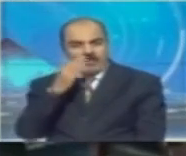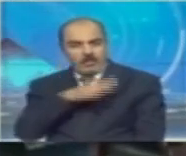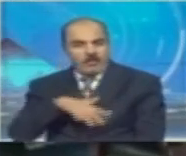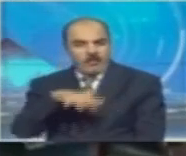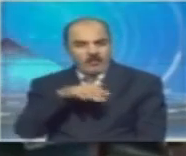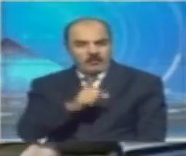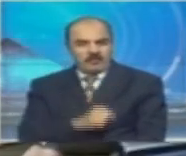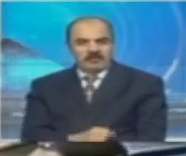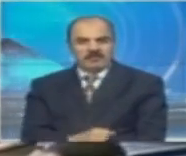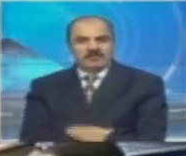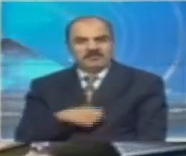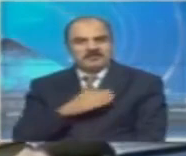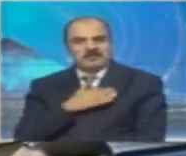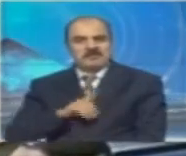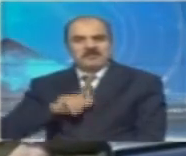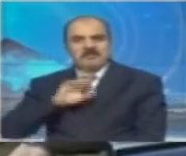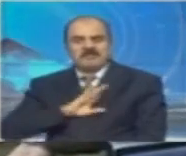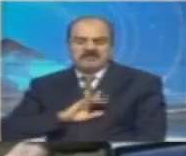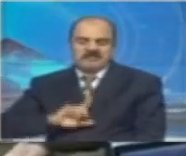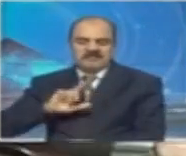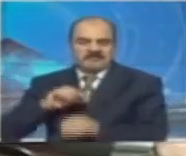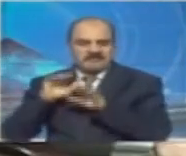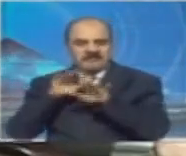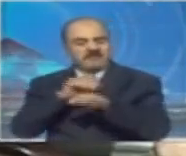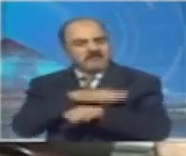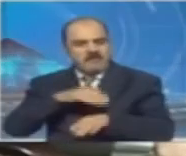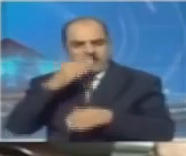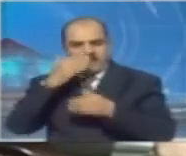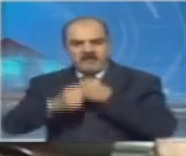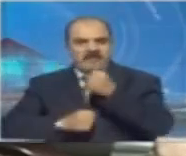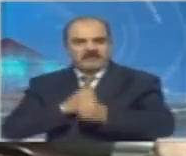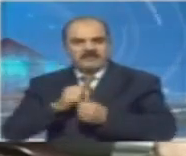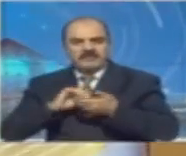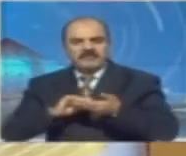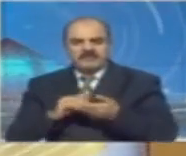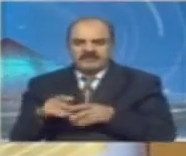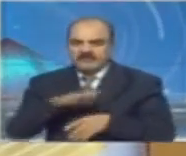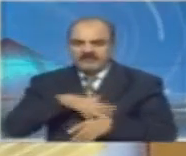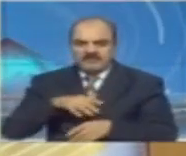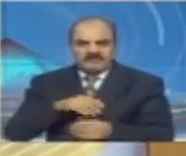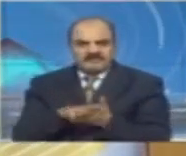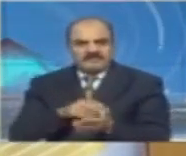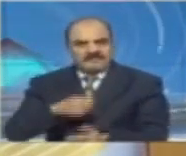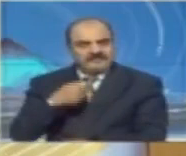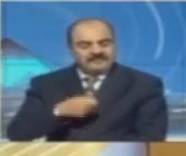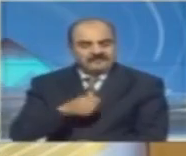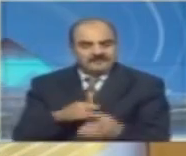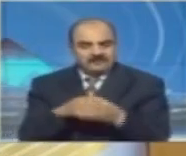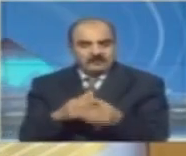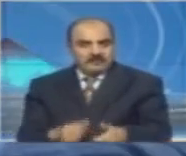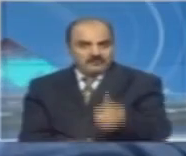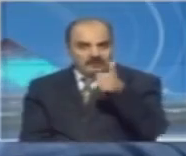السيسي رئيس الجمهوريه القائد الاعلى للقوات المسلحه للحضور كما قدمت تهنئه للفريق البحث